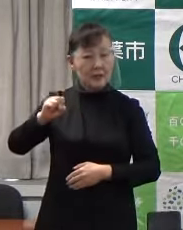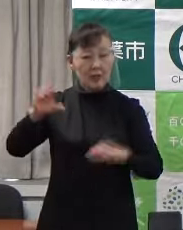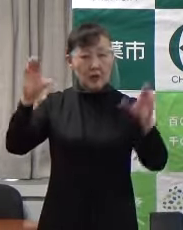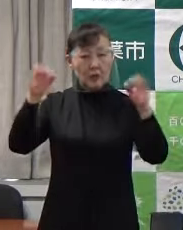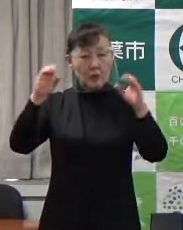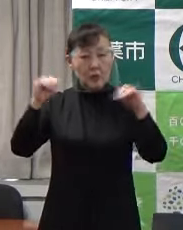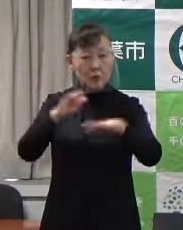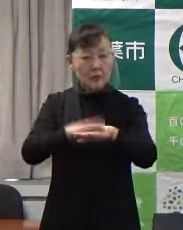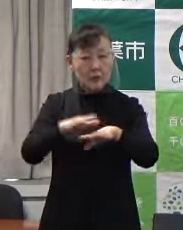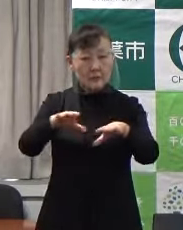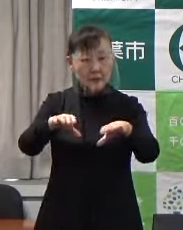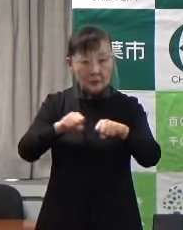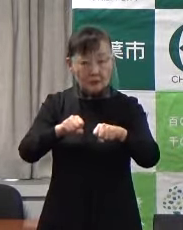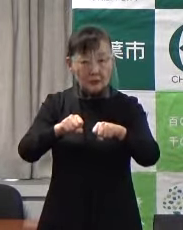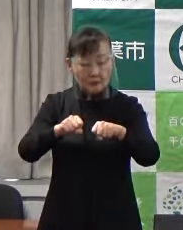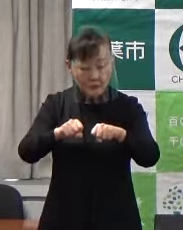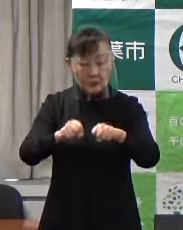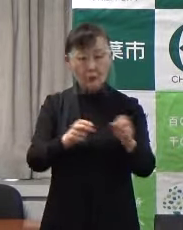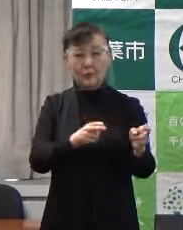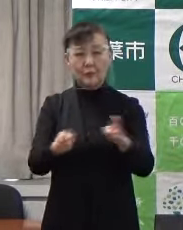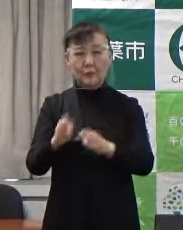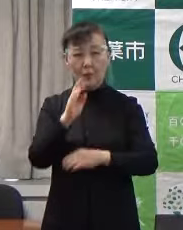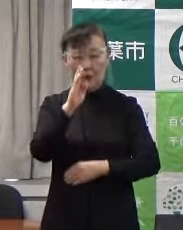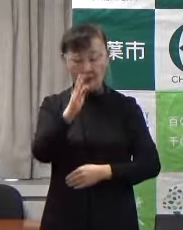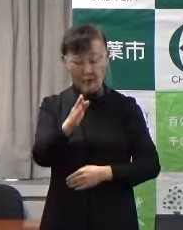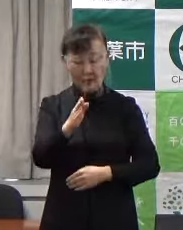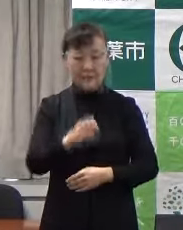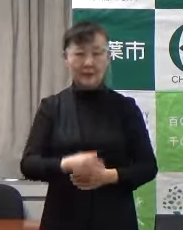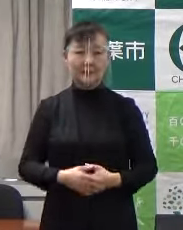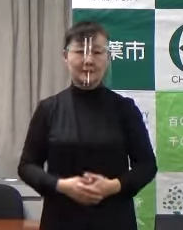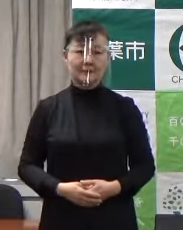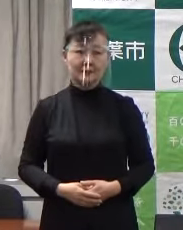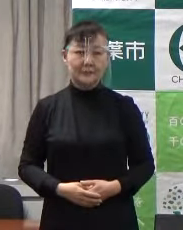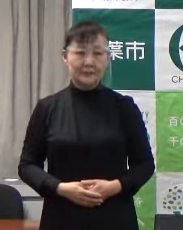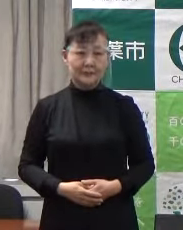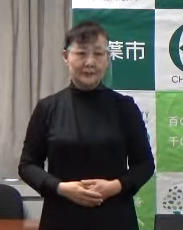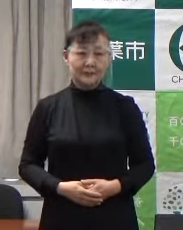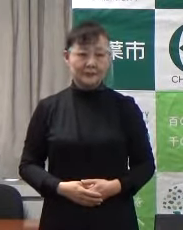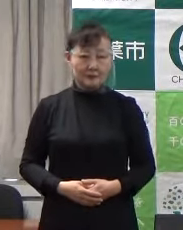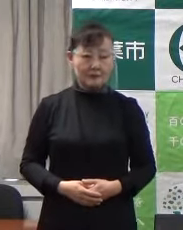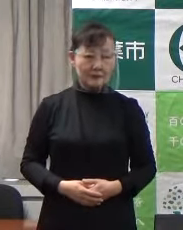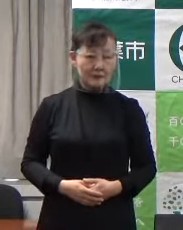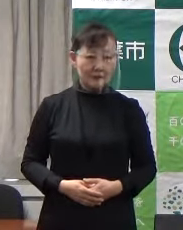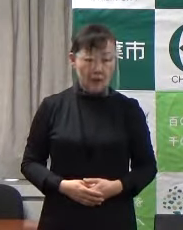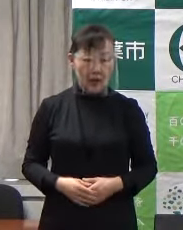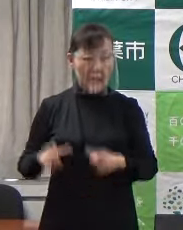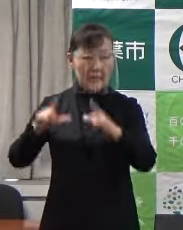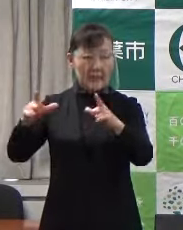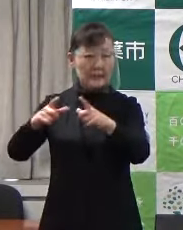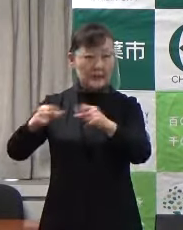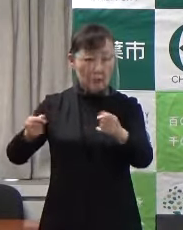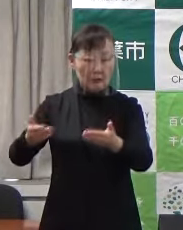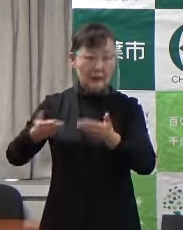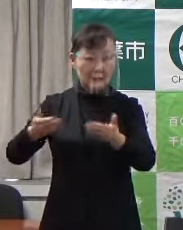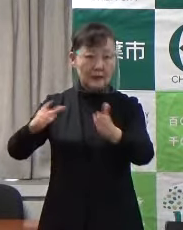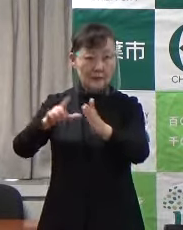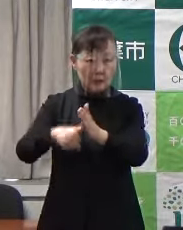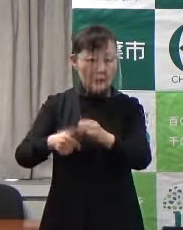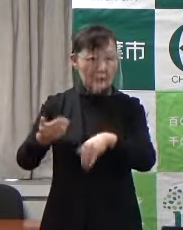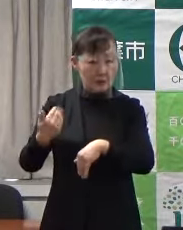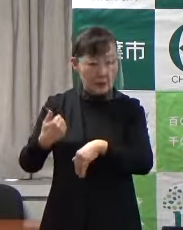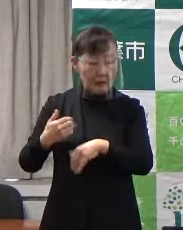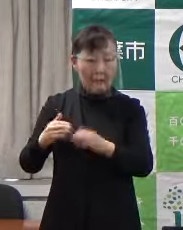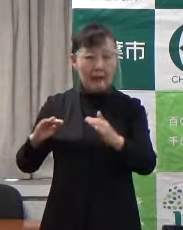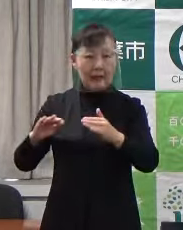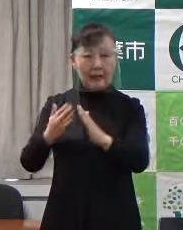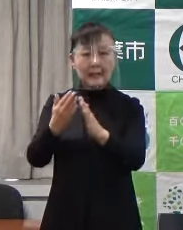集手段を確保し、情報を取る備えもお願いをいたします。東日本大震災の時もですね、建設局の